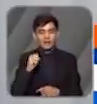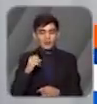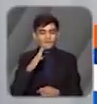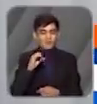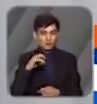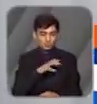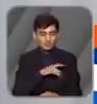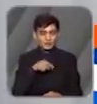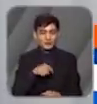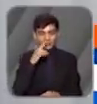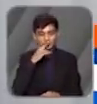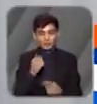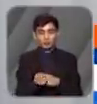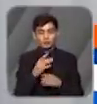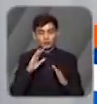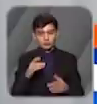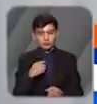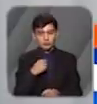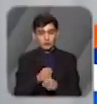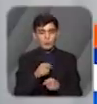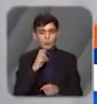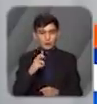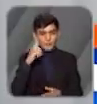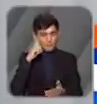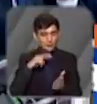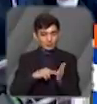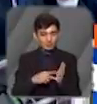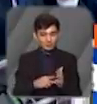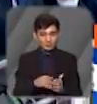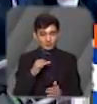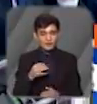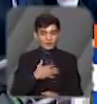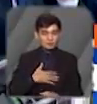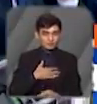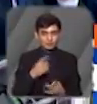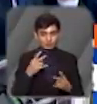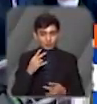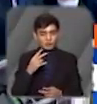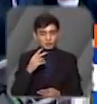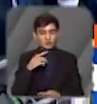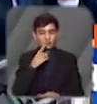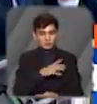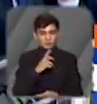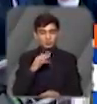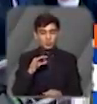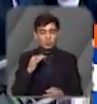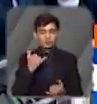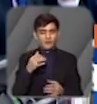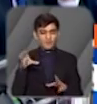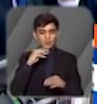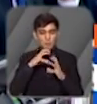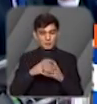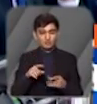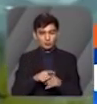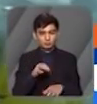кездегі іс-қимыл алгоритм әзірледі. Б жоспары. Алаңдауға негіз бар сияқты. Біртанов Мырза әлемдегі қазіргі жағдайдың